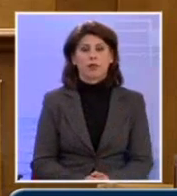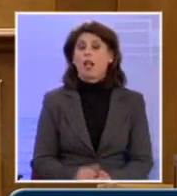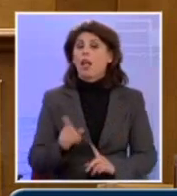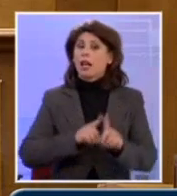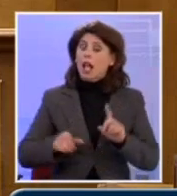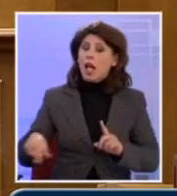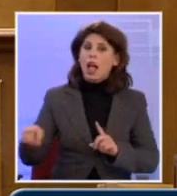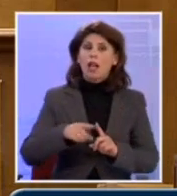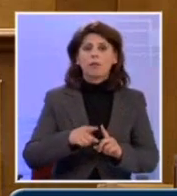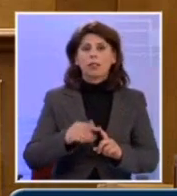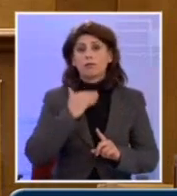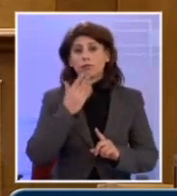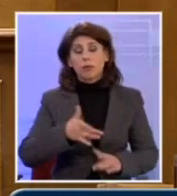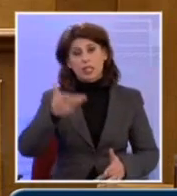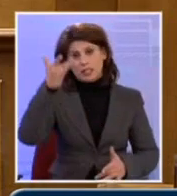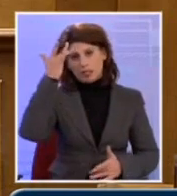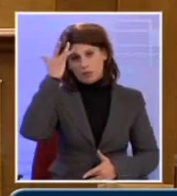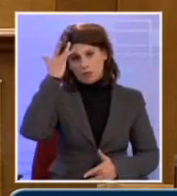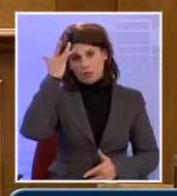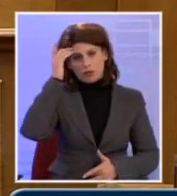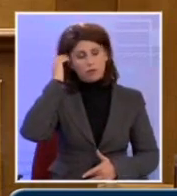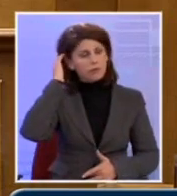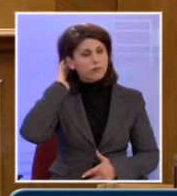βέβαια αδυνατούν ακόμα να συνειδητοποιήσουν.